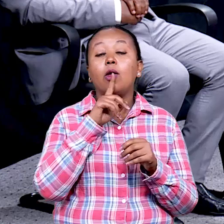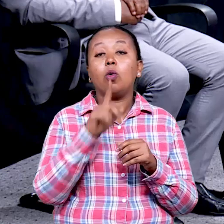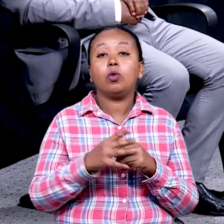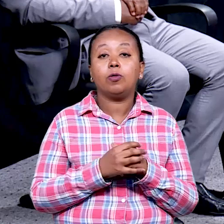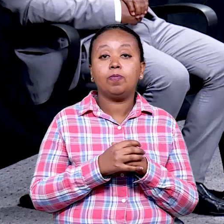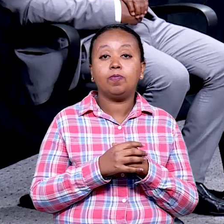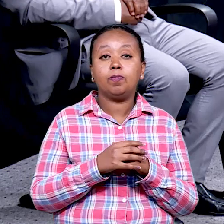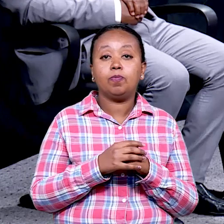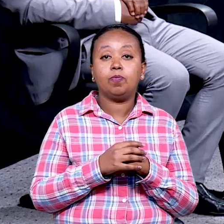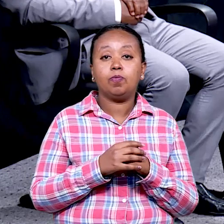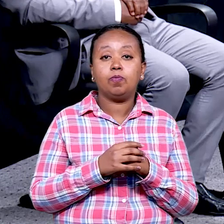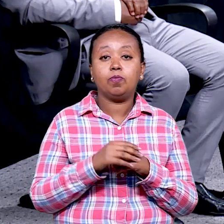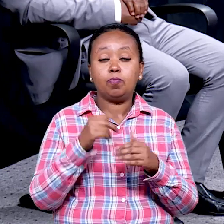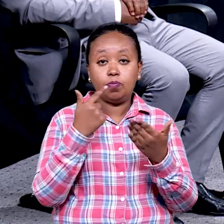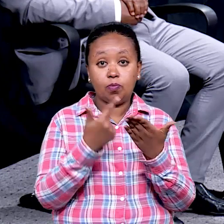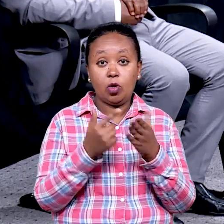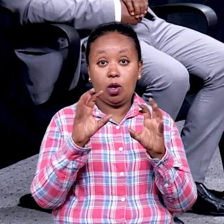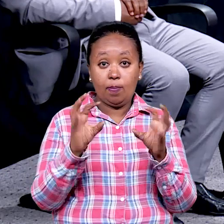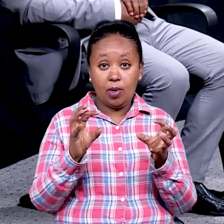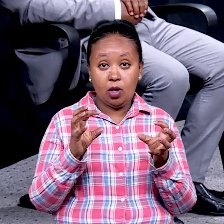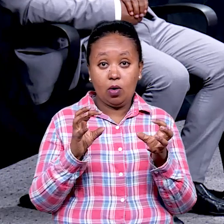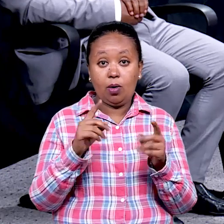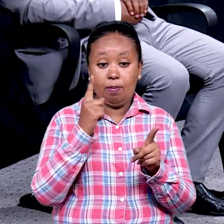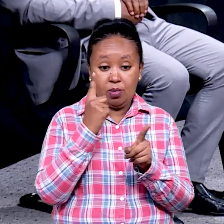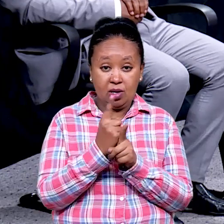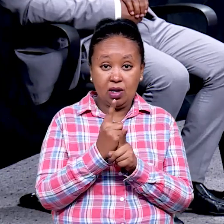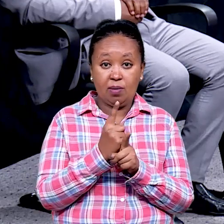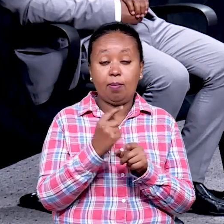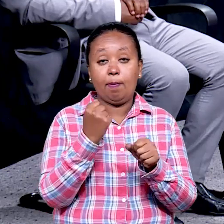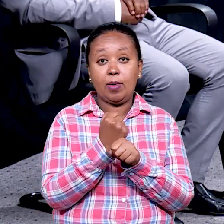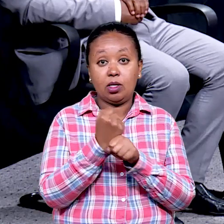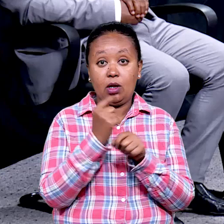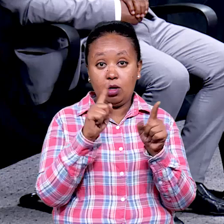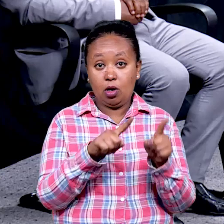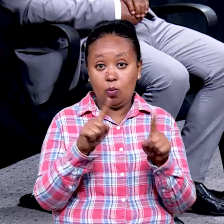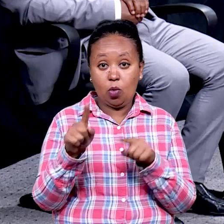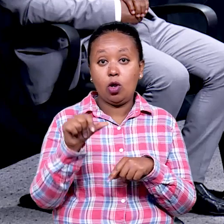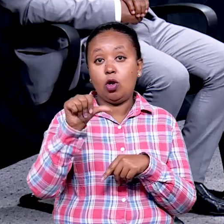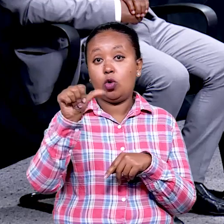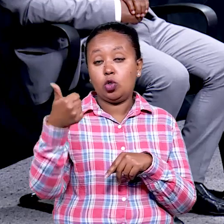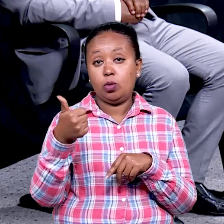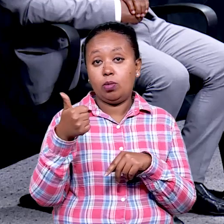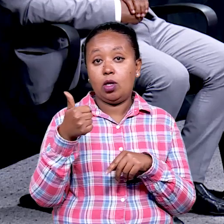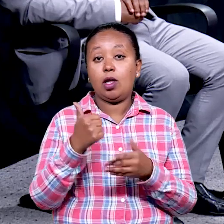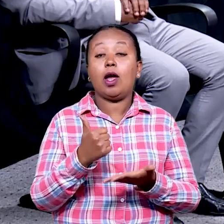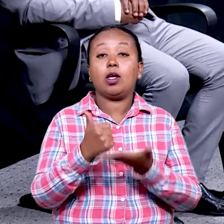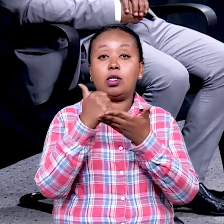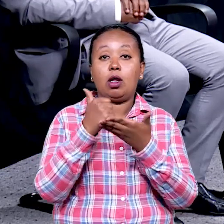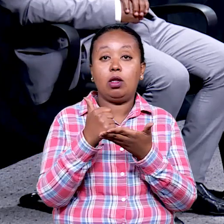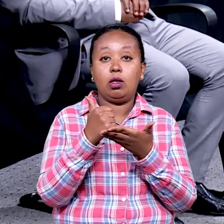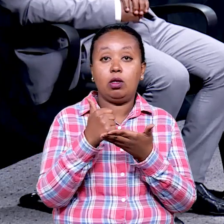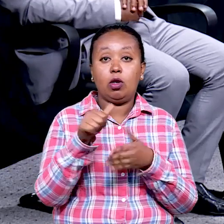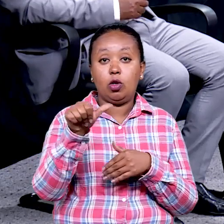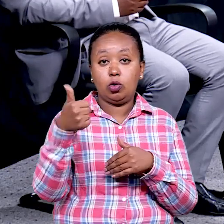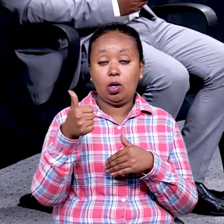ነው ሶ ይሄ የሚዲያ በትክክለኝነት መስራት ደሞ ሌሎችንም ያግዛል